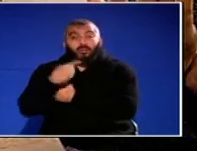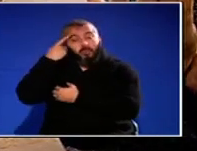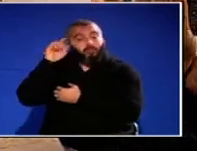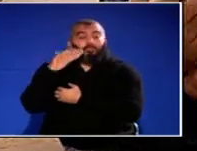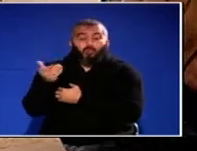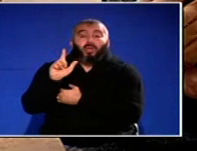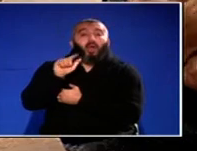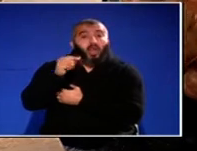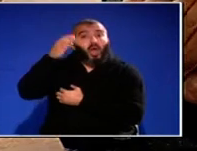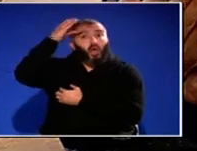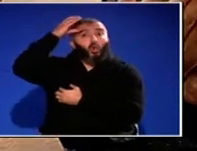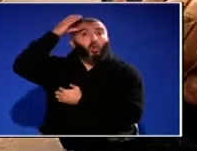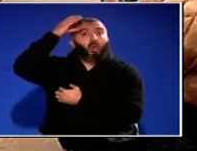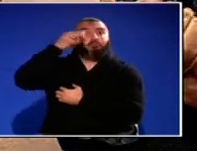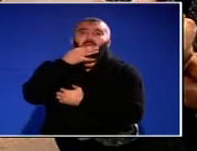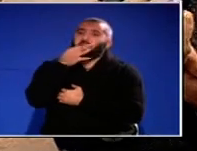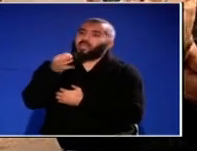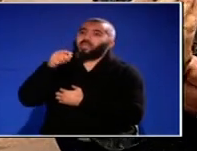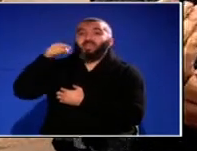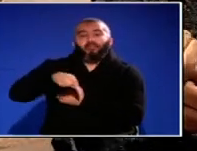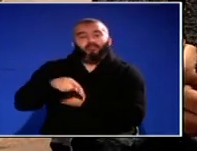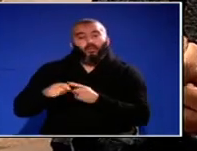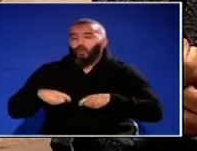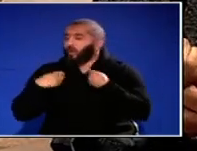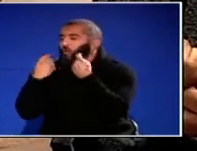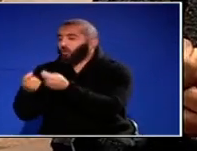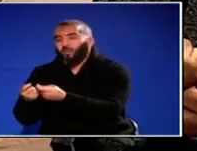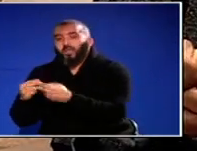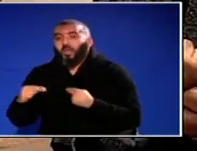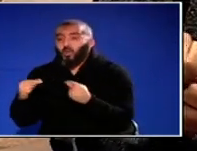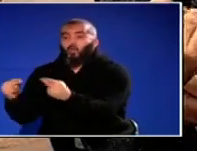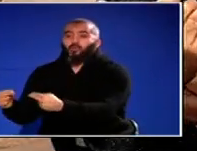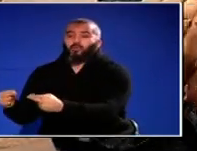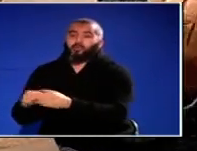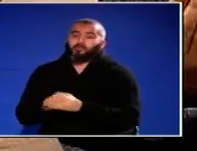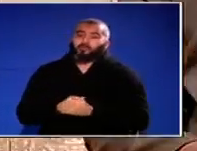عند المتقدمين من الأمم المتقدمين، ولكن العمل به الآن هو عند